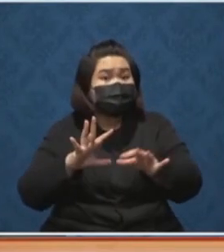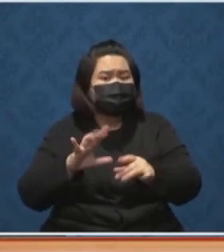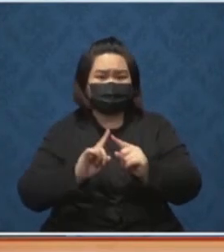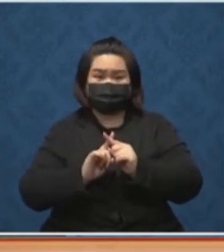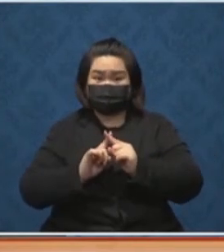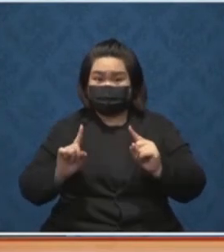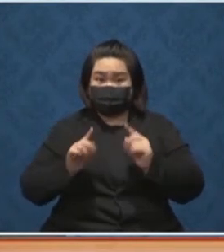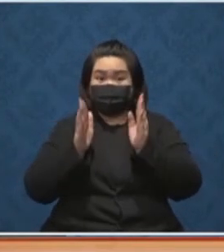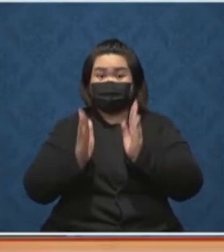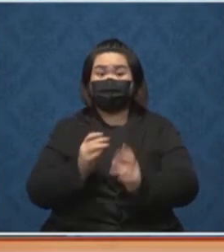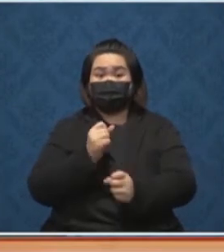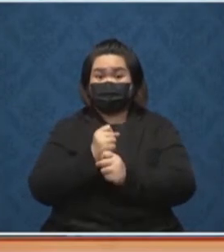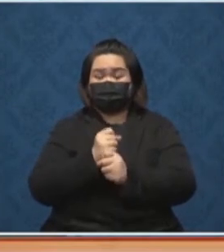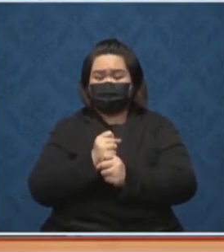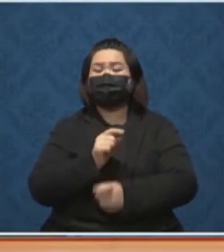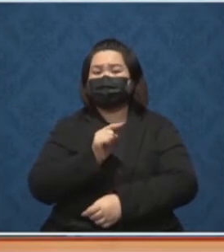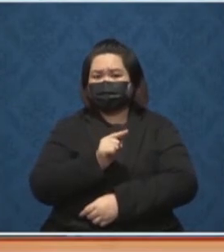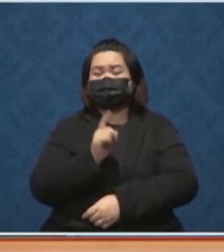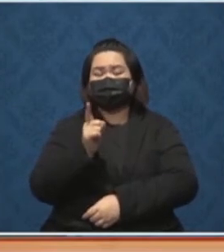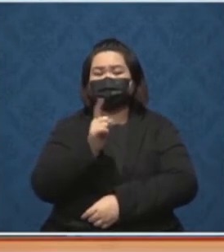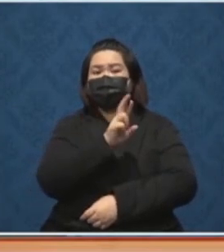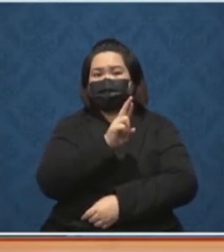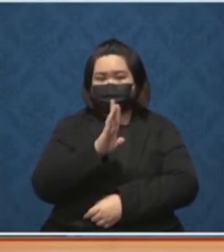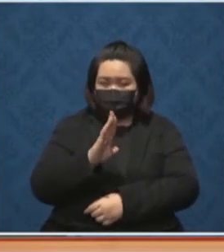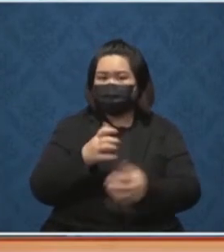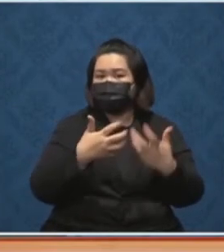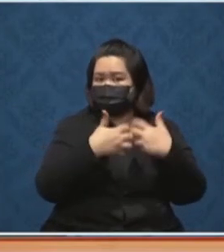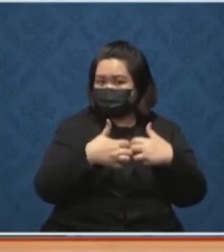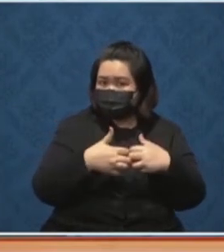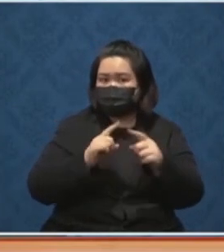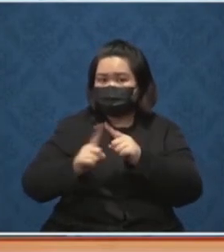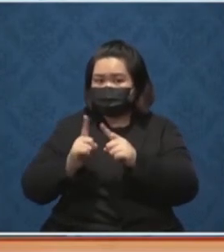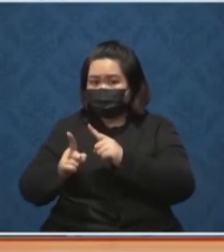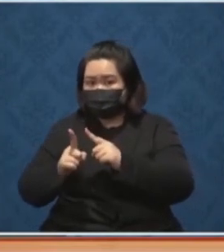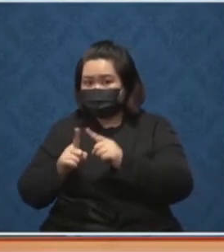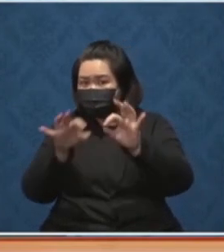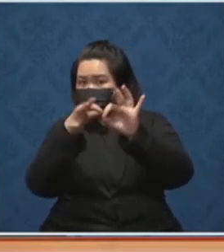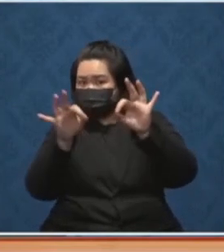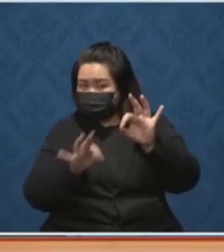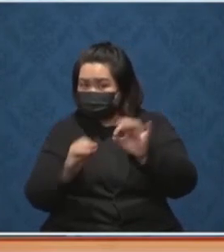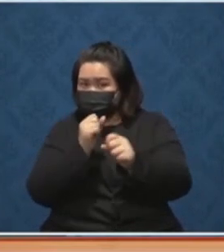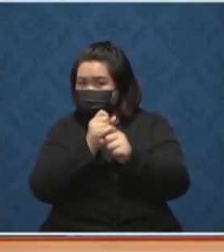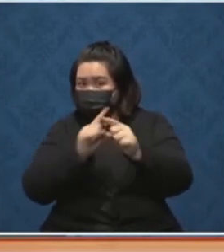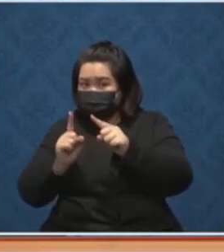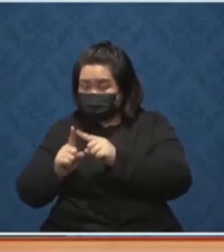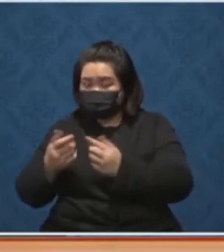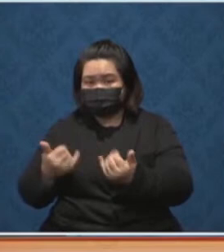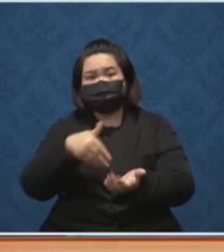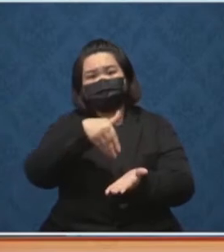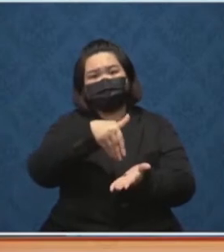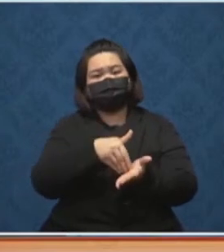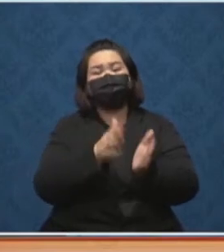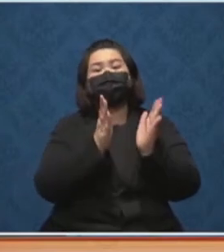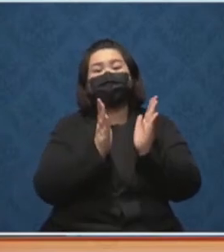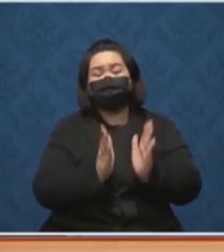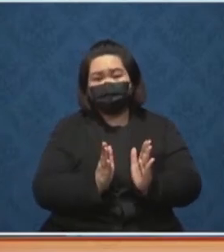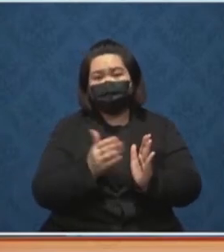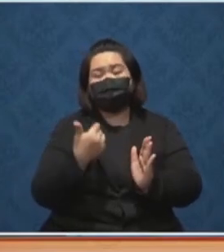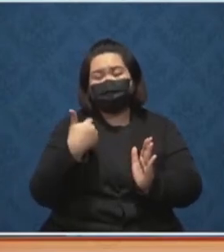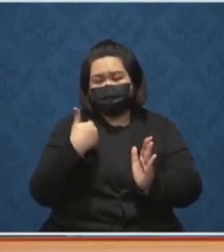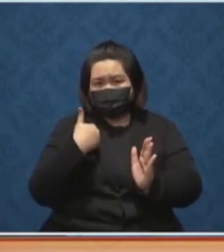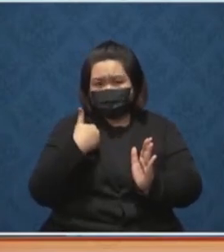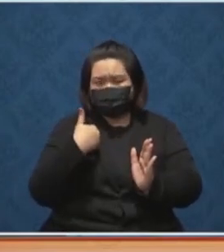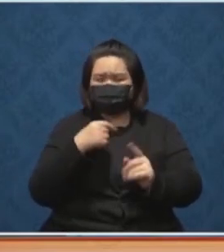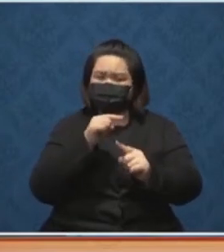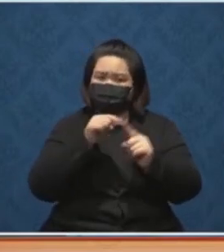บุคลาก่อน ถ้าเราไม่นับทีมระบบ ไม่นบทมทำคอนเทนต์ครับศูนยใช้บุคลาก่อน 10 คนจัด 50 คน หรอ